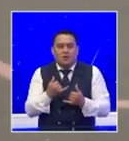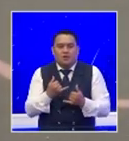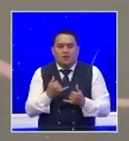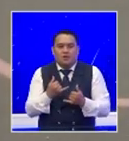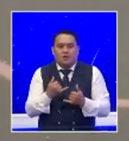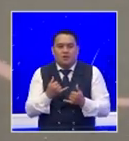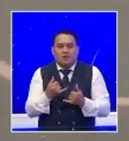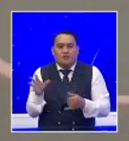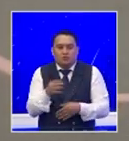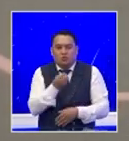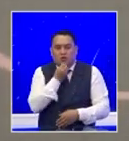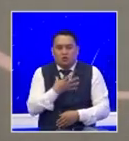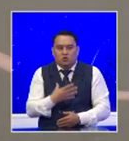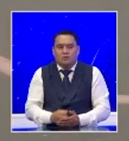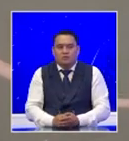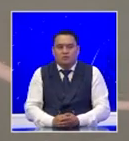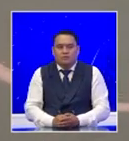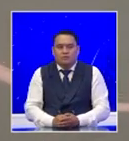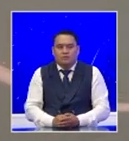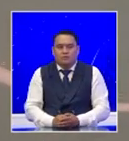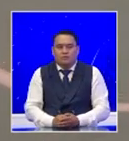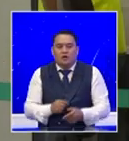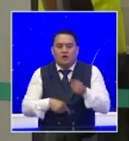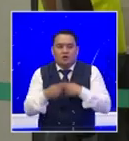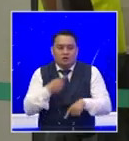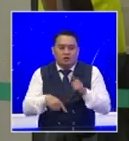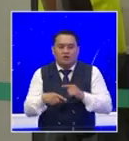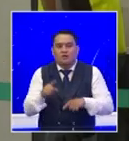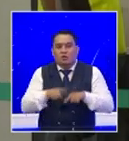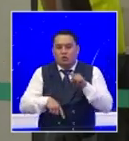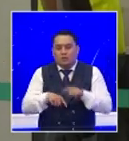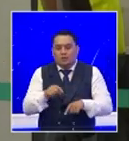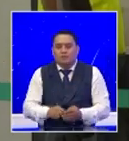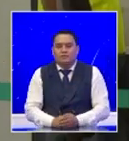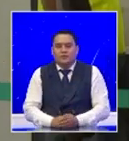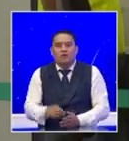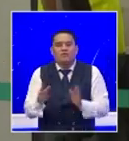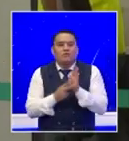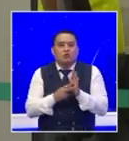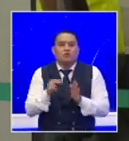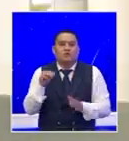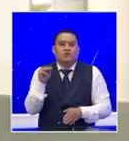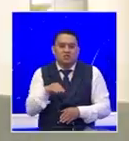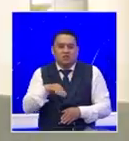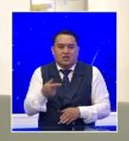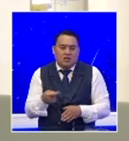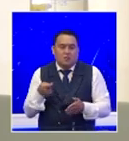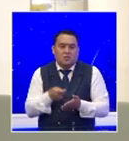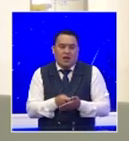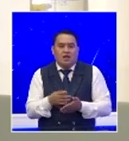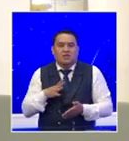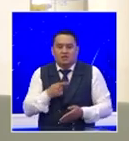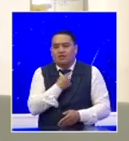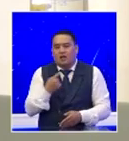немного. А так все хорошо прошло, прилетели домой к родителям. Цена на авиабилеты 8000 тенге. Это прайс для пассажиров